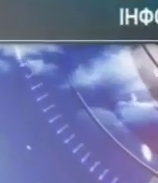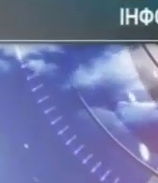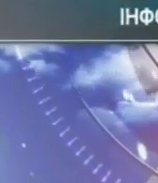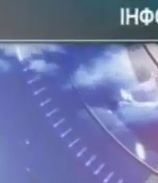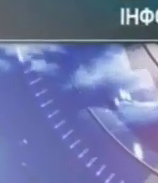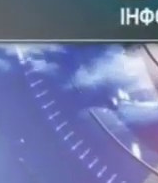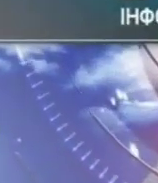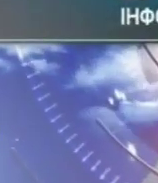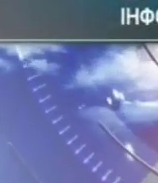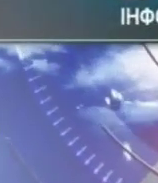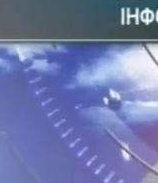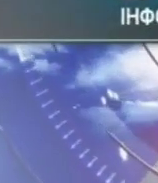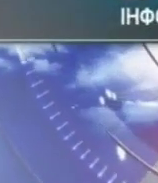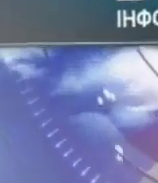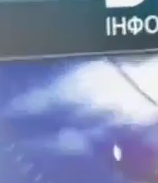Музика